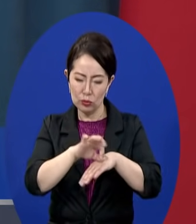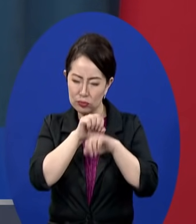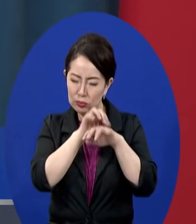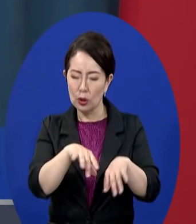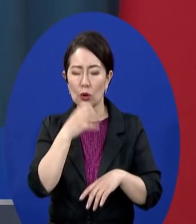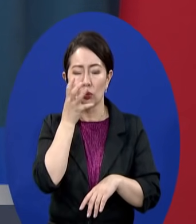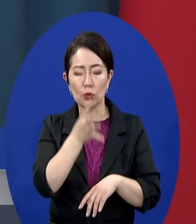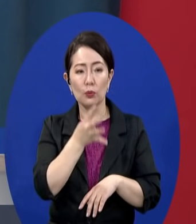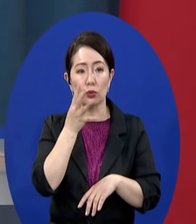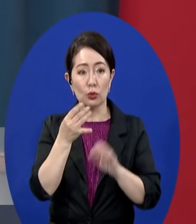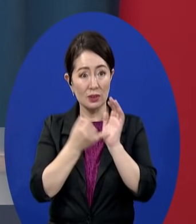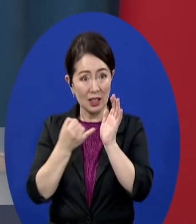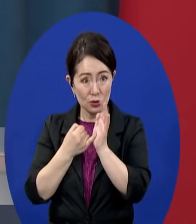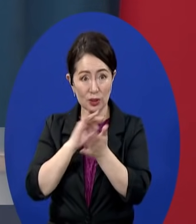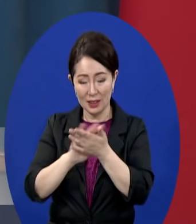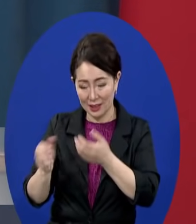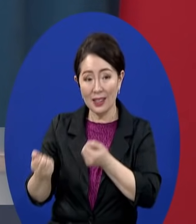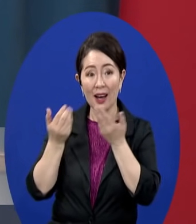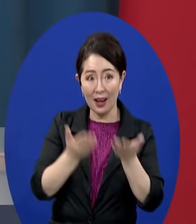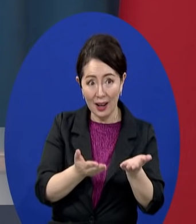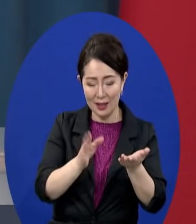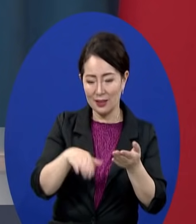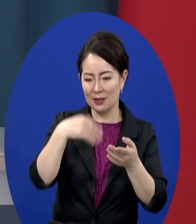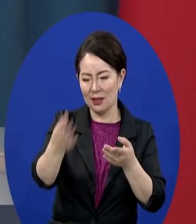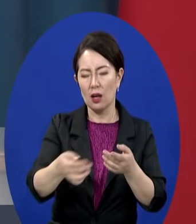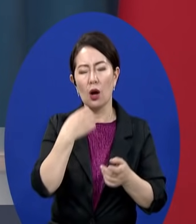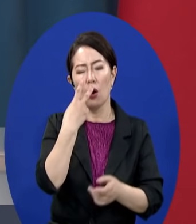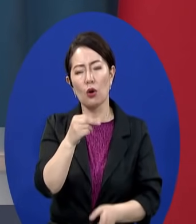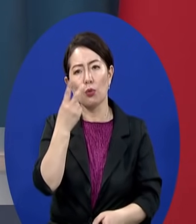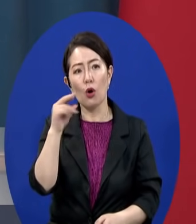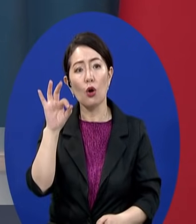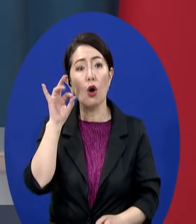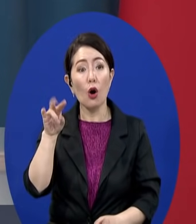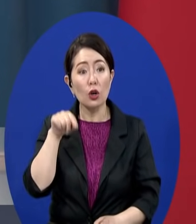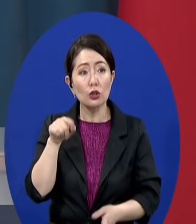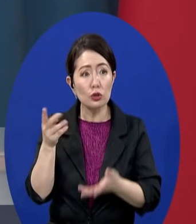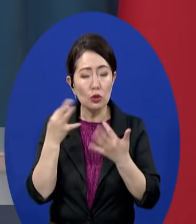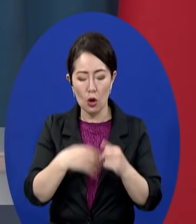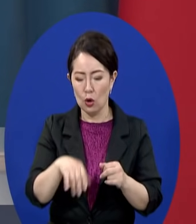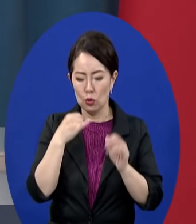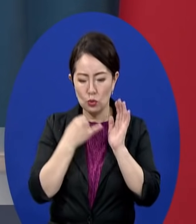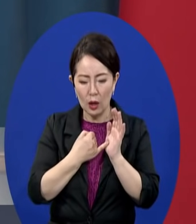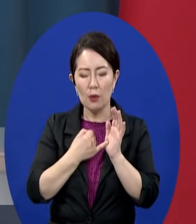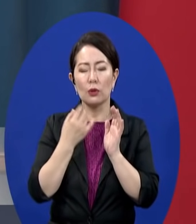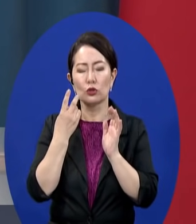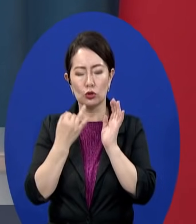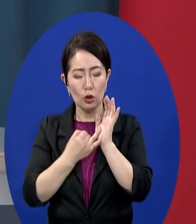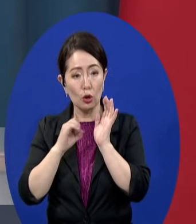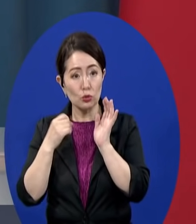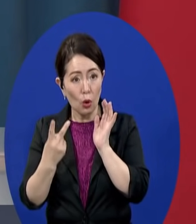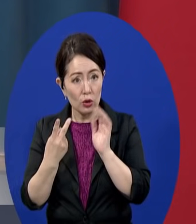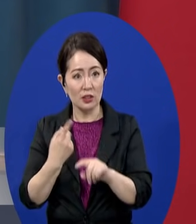4466 шин тохиолдол бүртгэгдчихсэн болвол 2020 онд энэ тоо 6702 болж нэмэгдсэн байгаа.